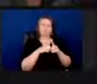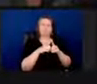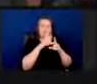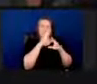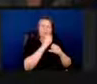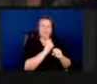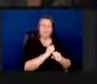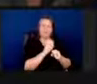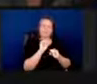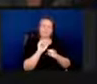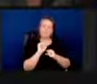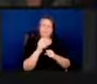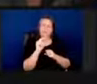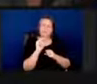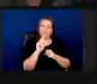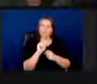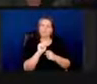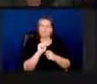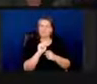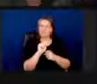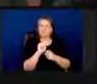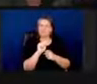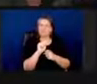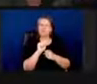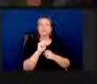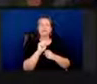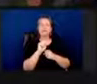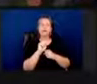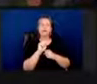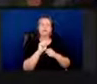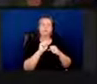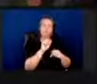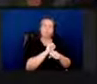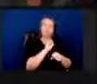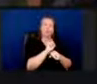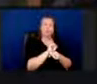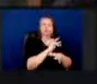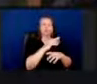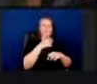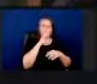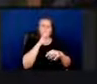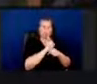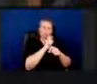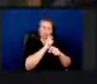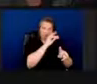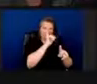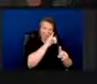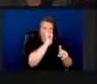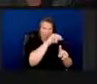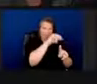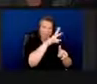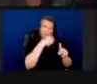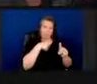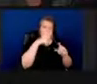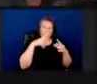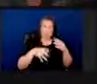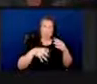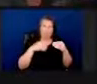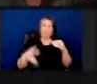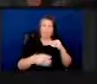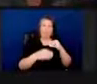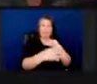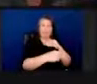في الماجنت سكولز أو المدارس الجاذبة ونحن سنقوم أيضا